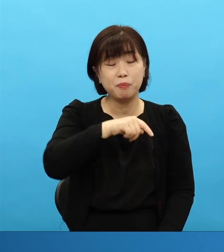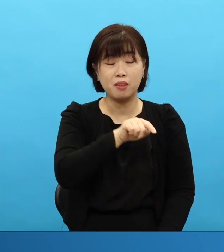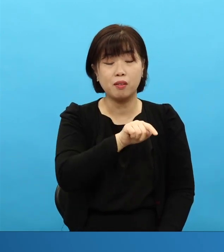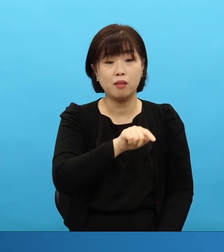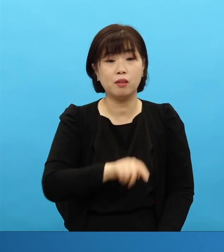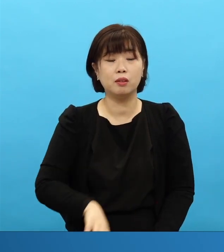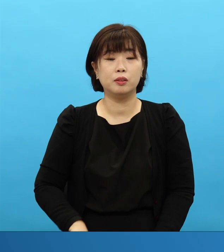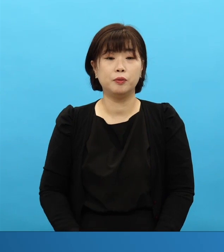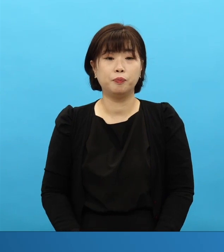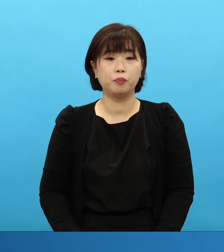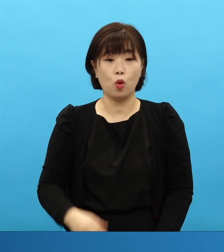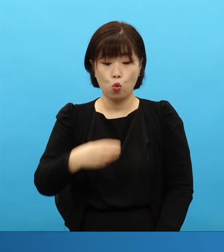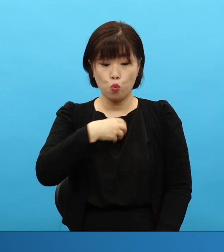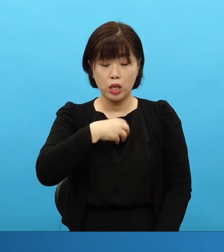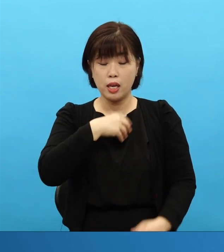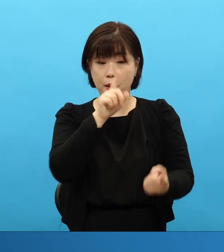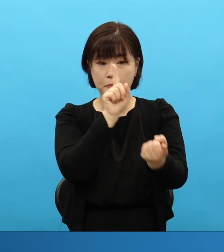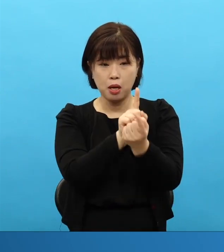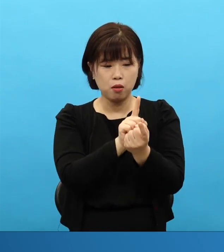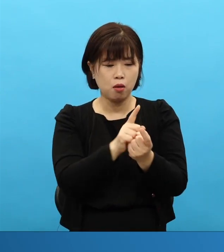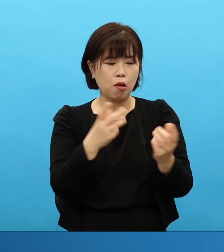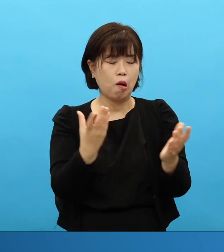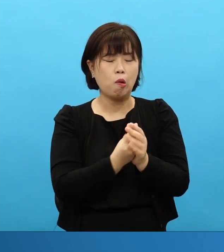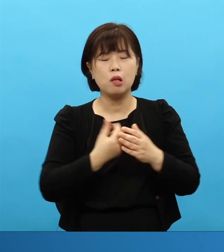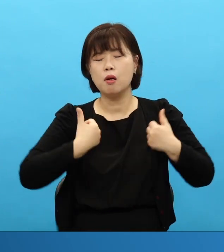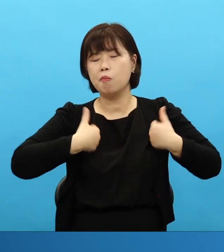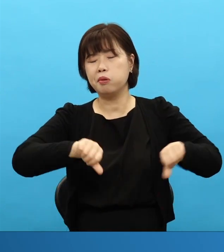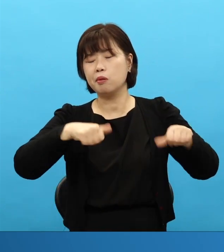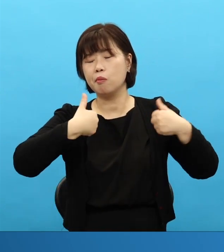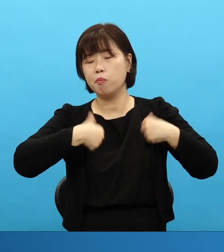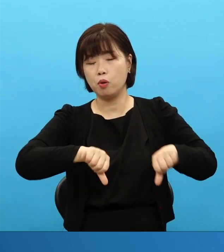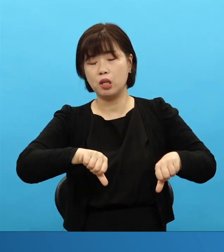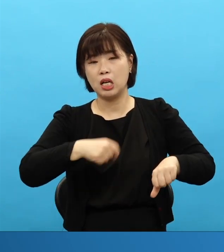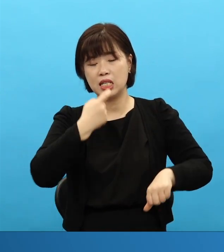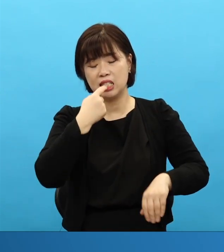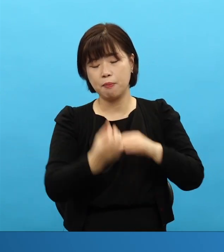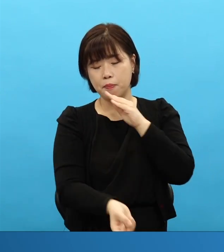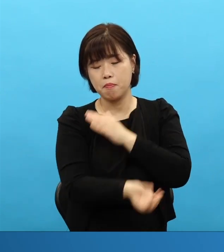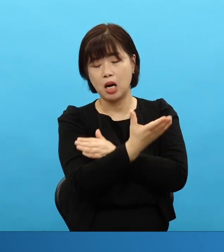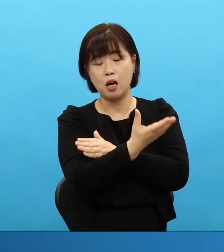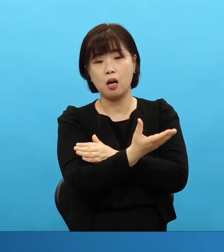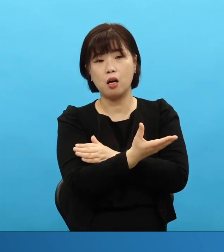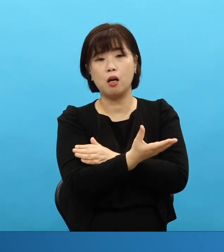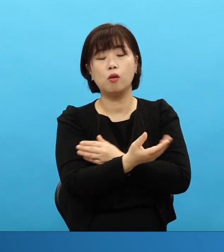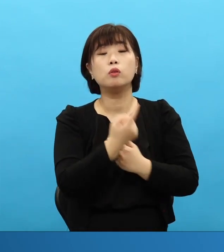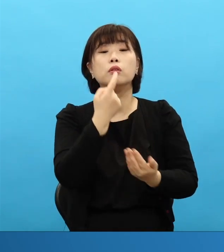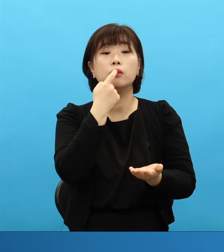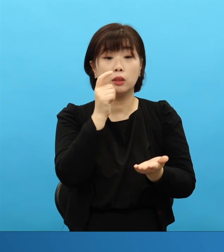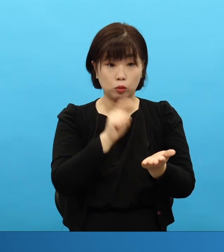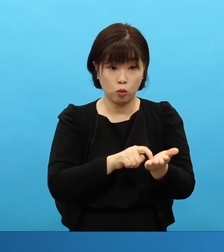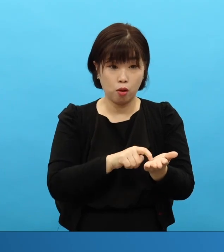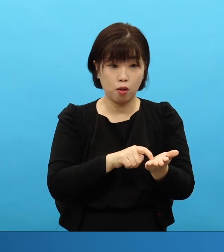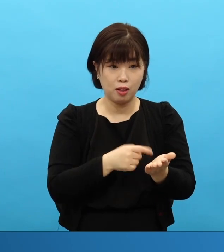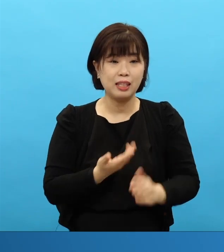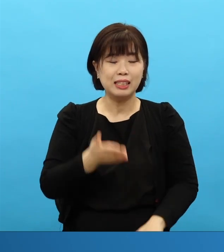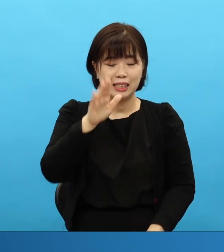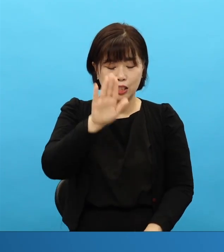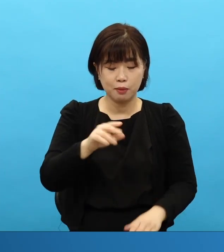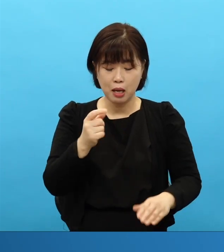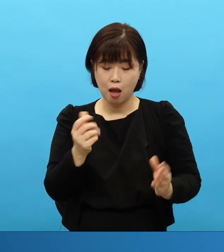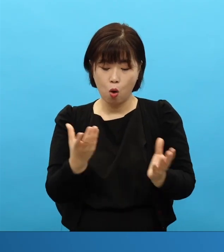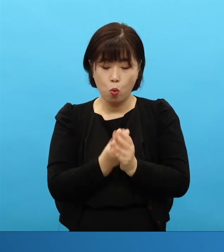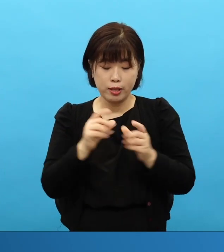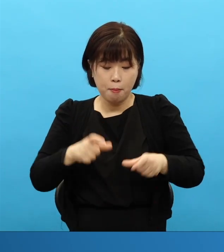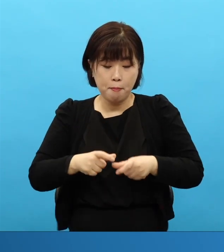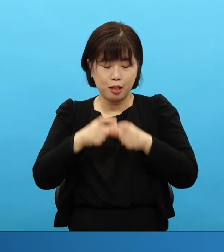버리면 완전히 포기하게 돼요. 그렇게. If you face a crisis, then you give up entirely. 그러나 이게 딱 있으면요. 보는